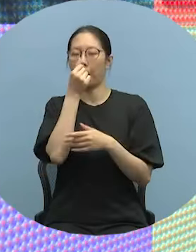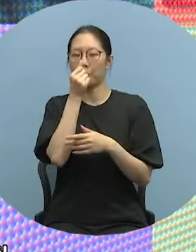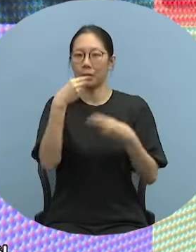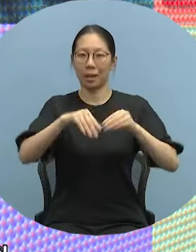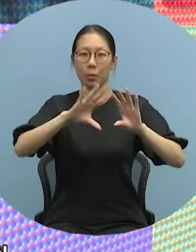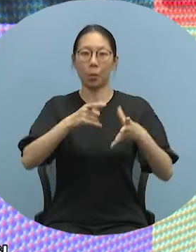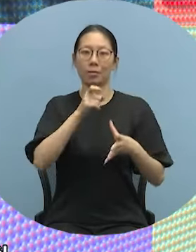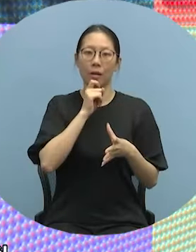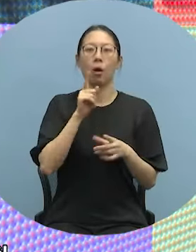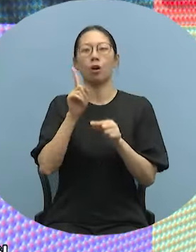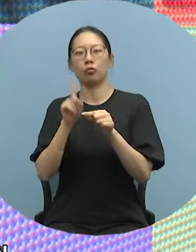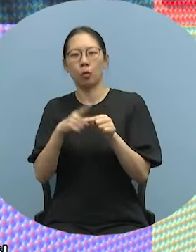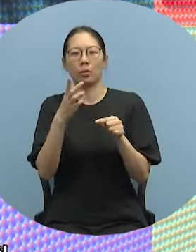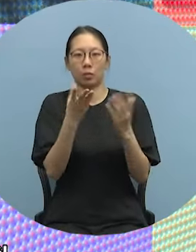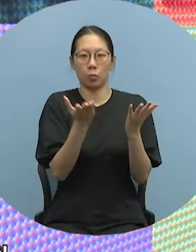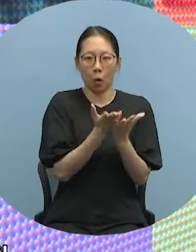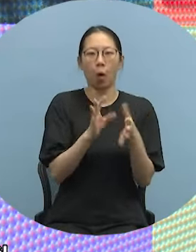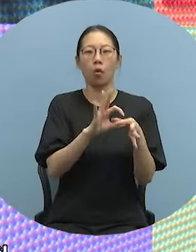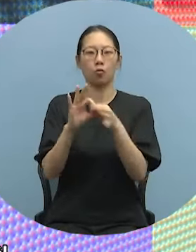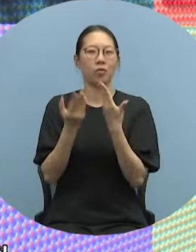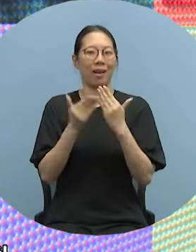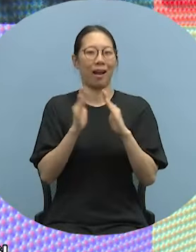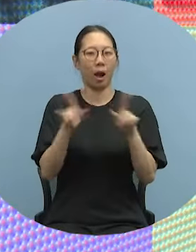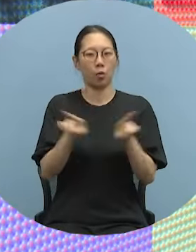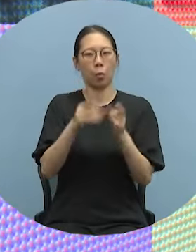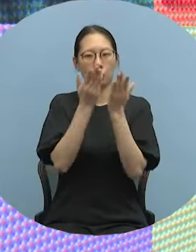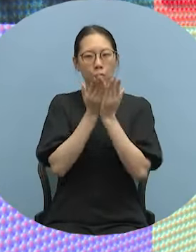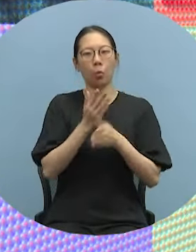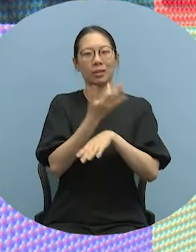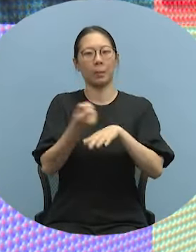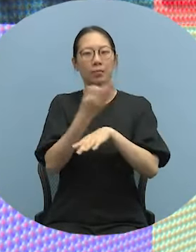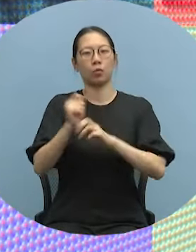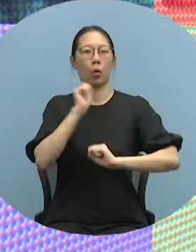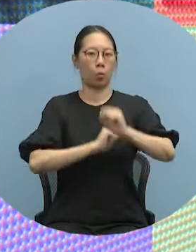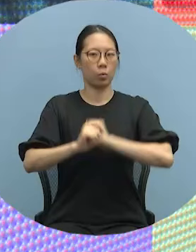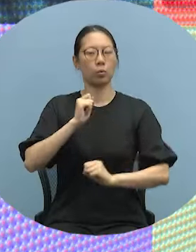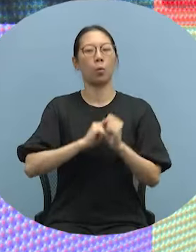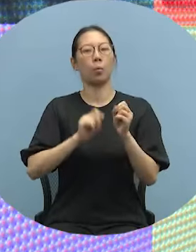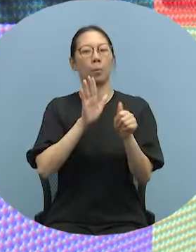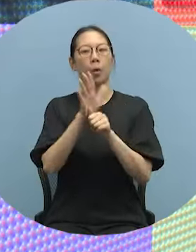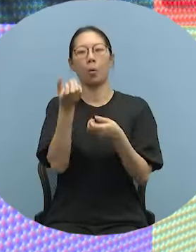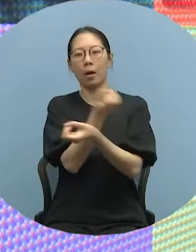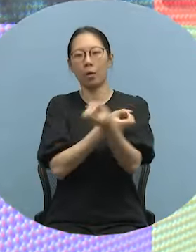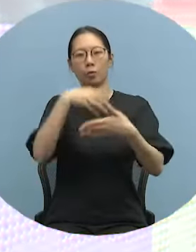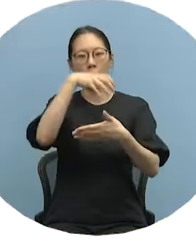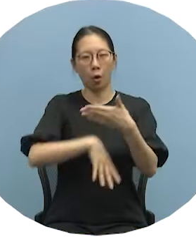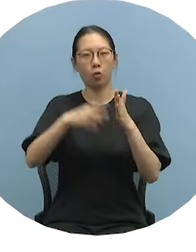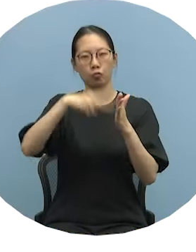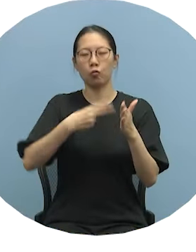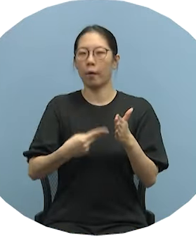舉辦中小學聯校共讀1.5小時嘅活動咧，去深化喺校園裏邊嘅閱讀氛圍。